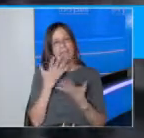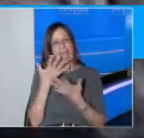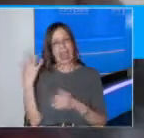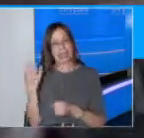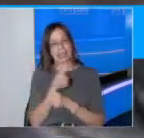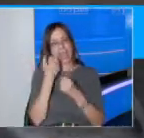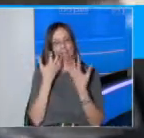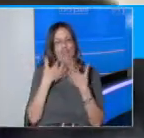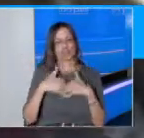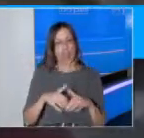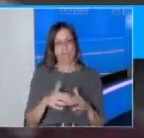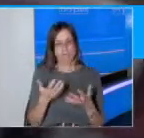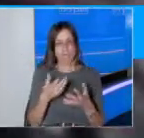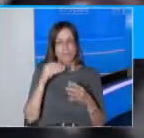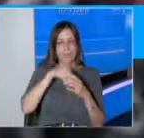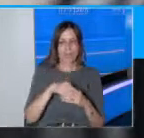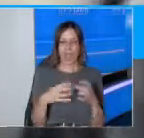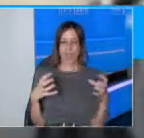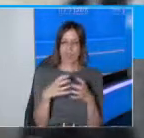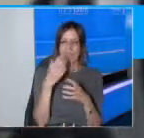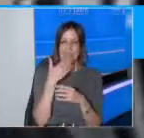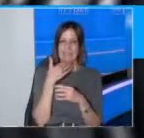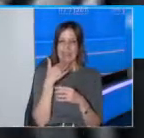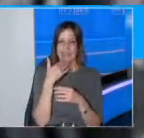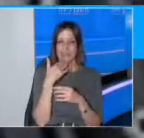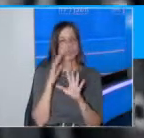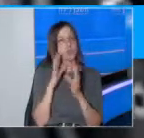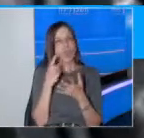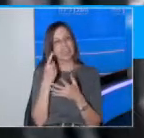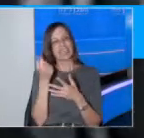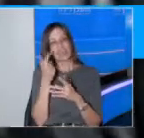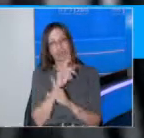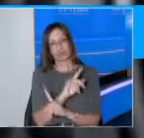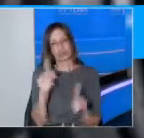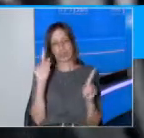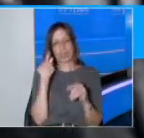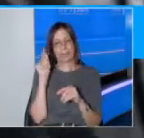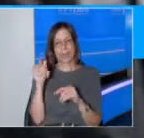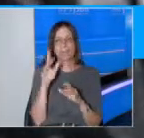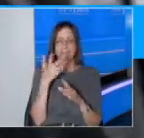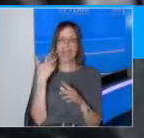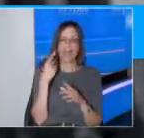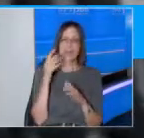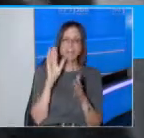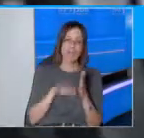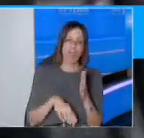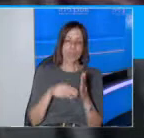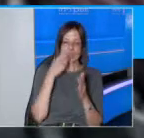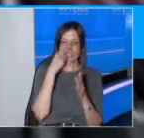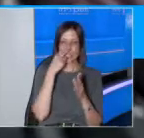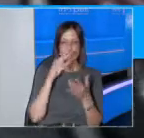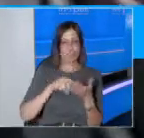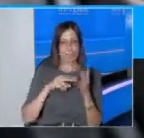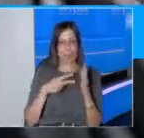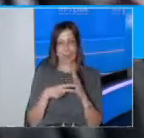להצליח להשתלב בתוך החברה הישראלית. אולי היא הייתה קצת שונה מהם, היה לה פחות ניסיון